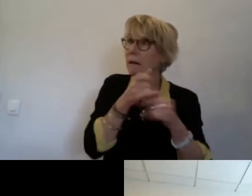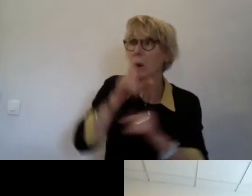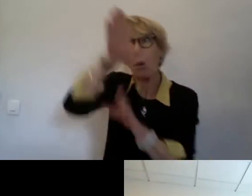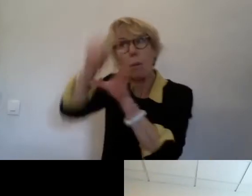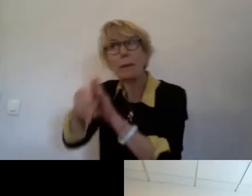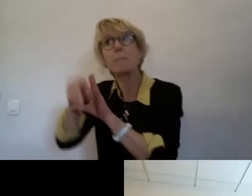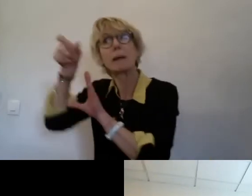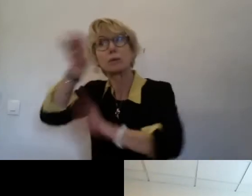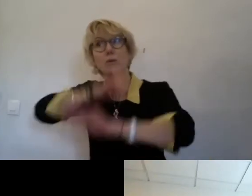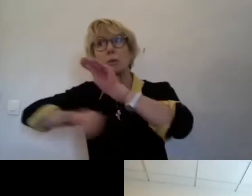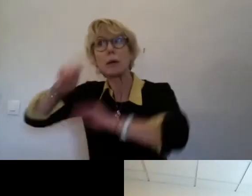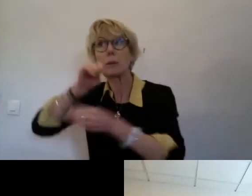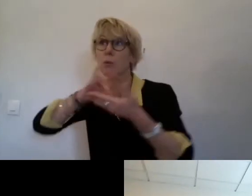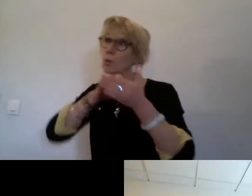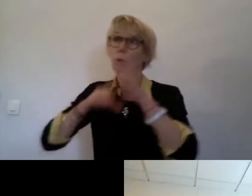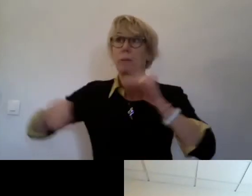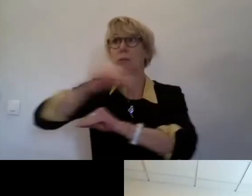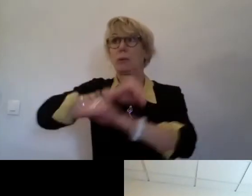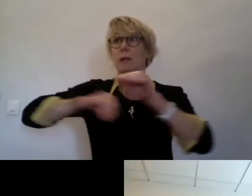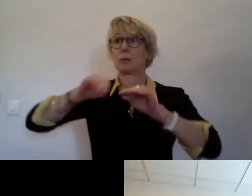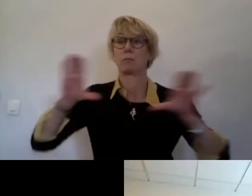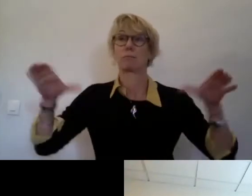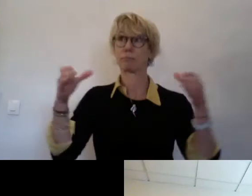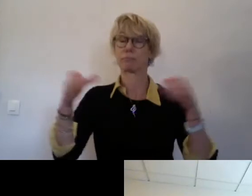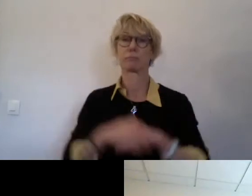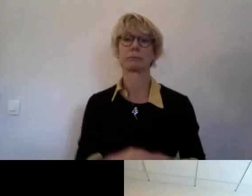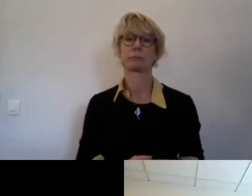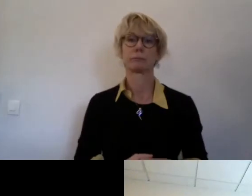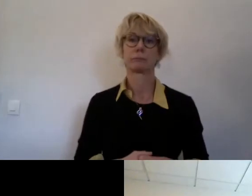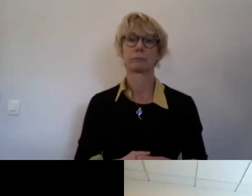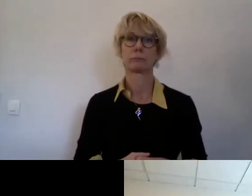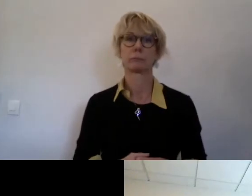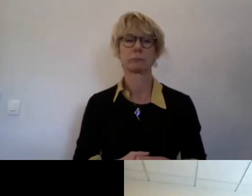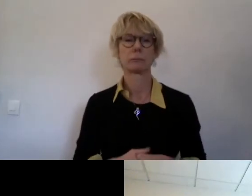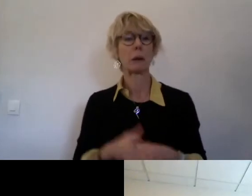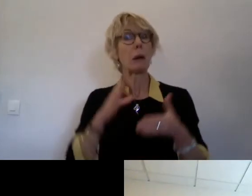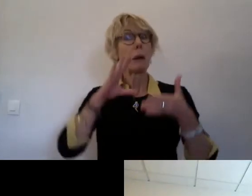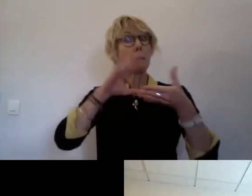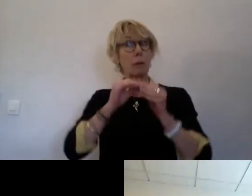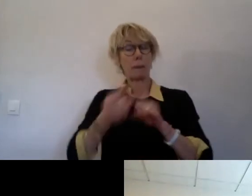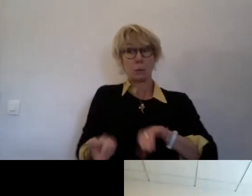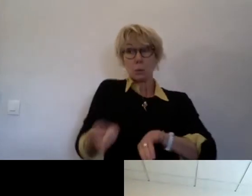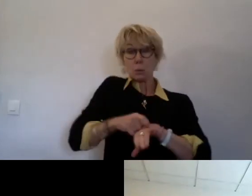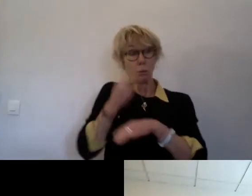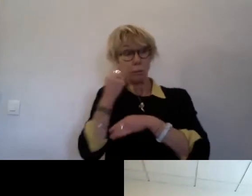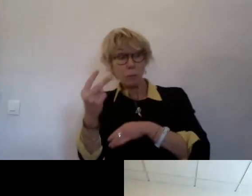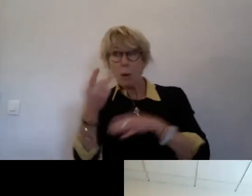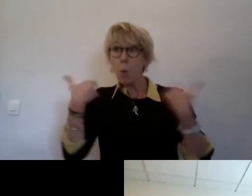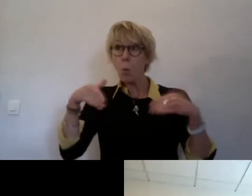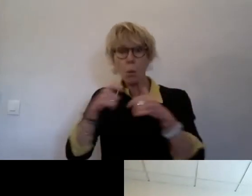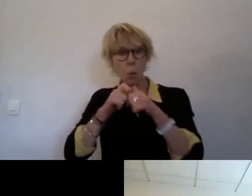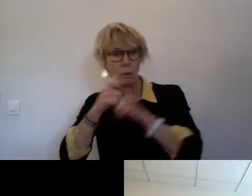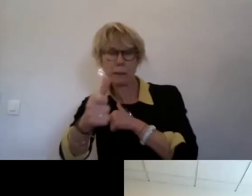population générale. Mais en fait, on s'est très, très vite rendu compte des conséquences de l'isolement, de